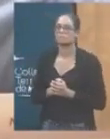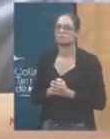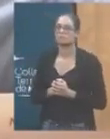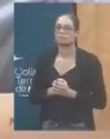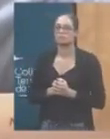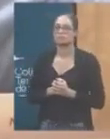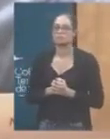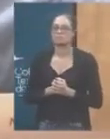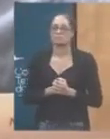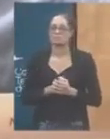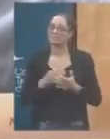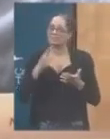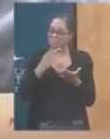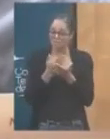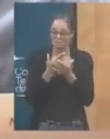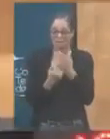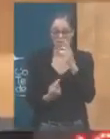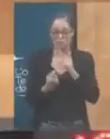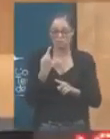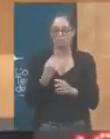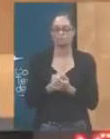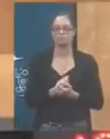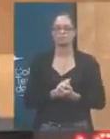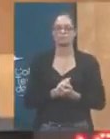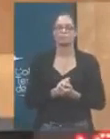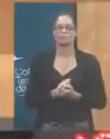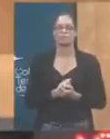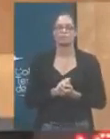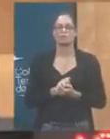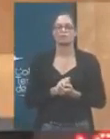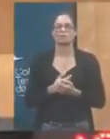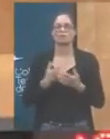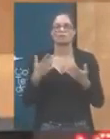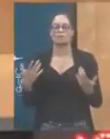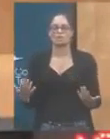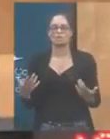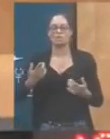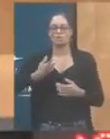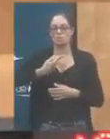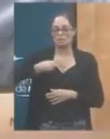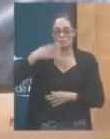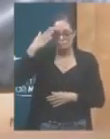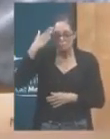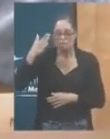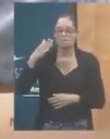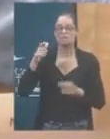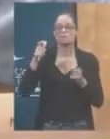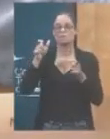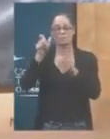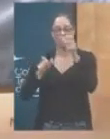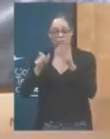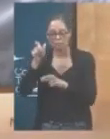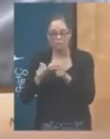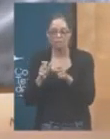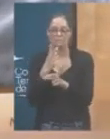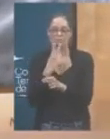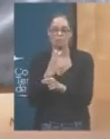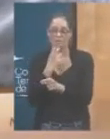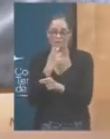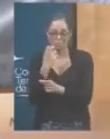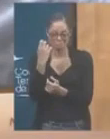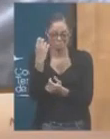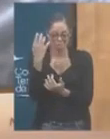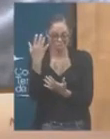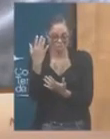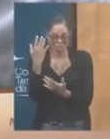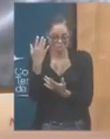des travailleurs d'art. C'est très important. Monsieur Marie-Sainte. Alors, lorsque nous sommes alertés par des citoyens martiniquais,